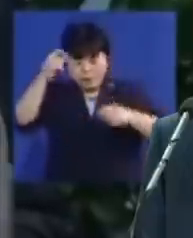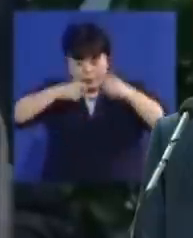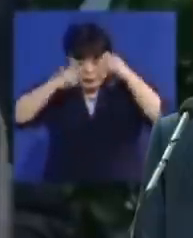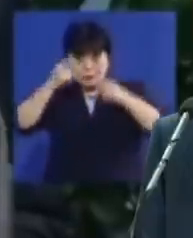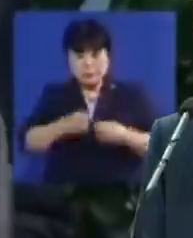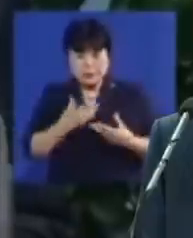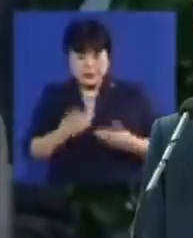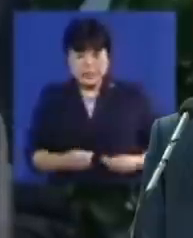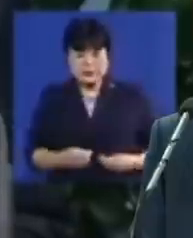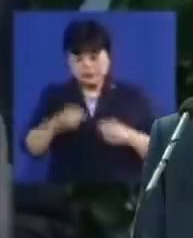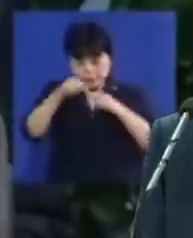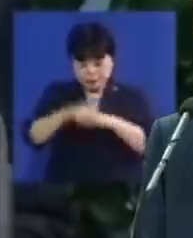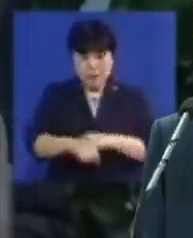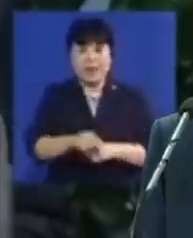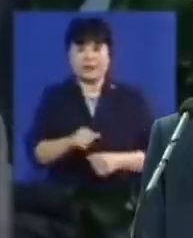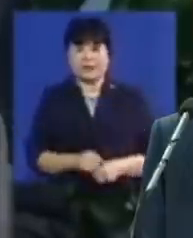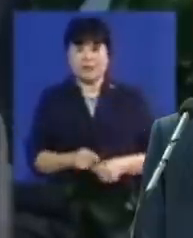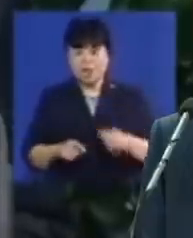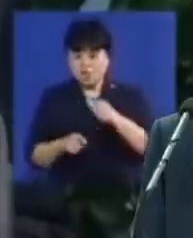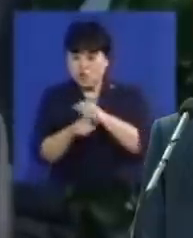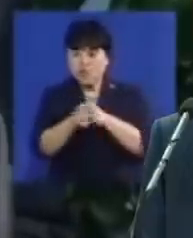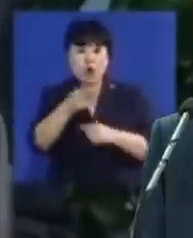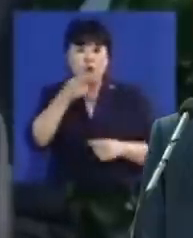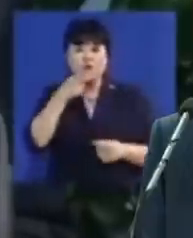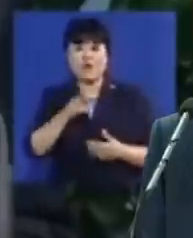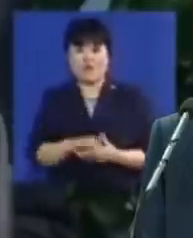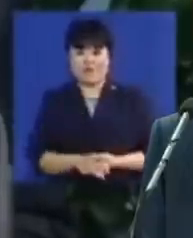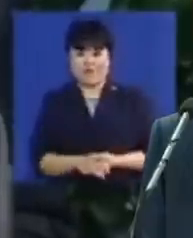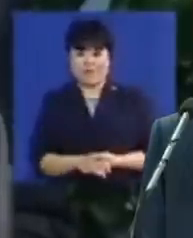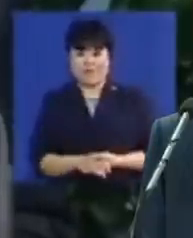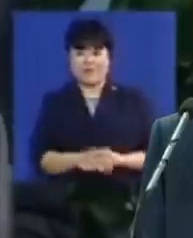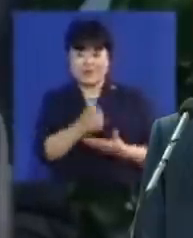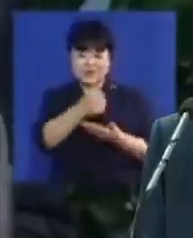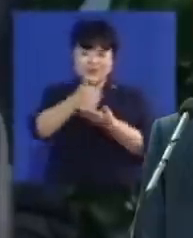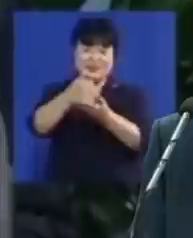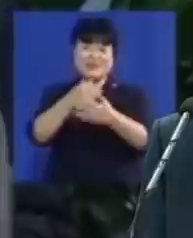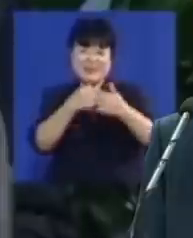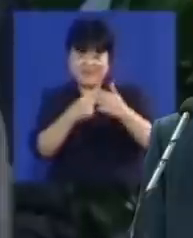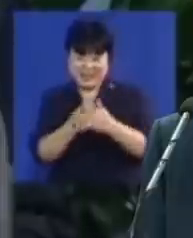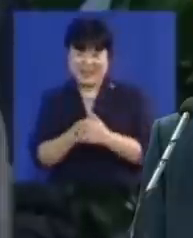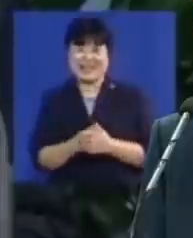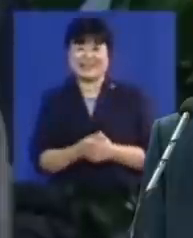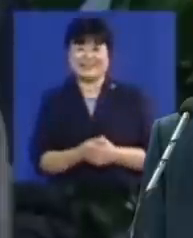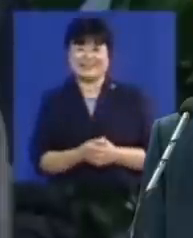갖거나 좌절과 절망을 가질 이유가 없습니다. 우리 주님으로 말미암아